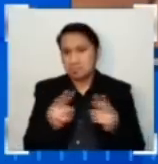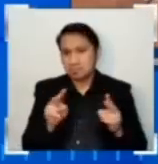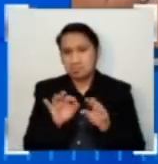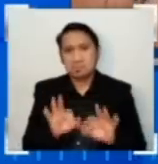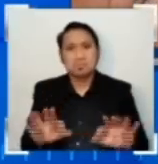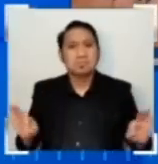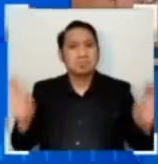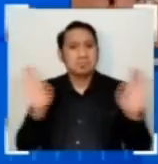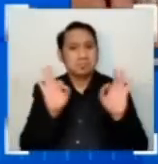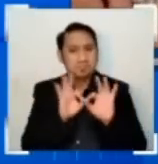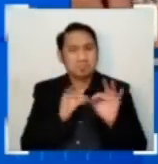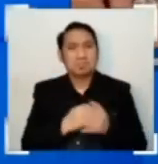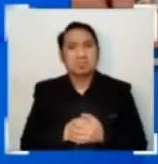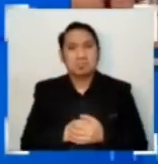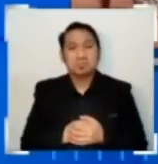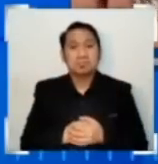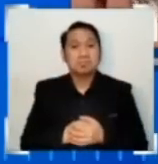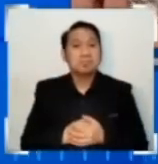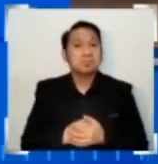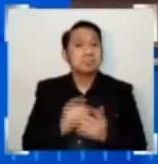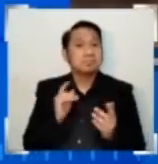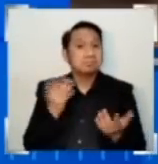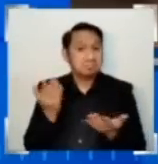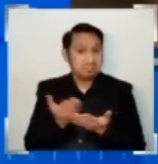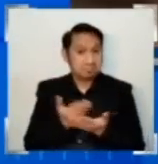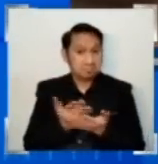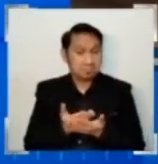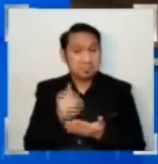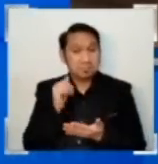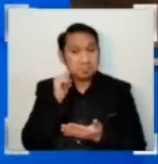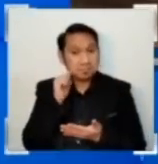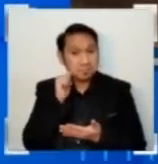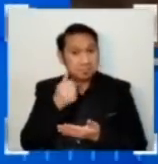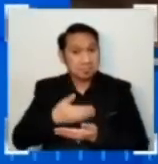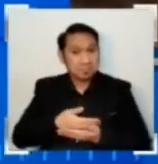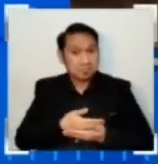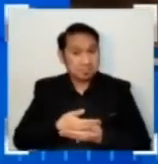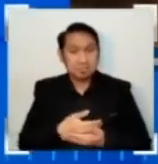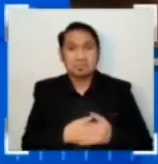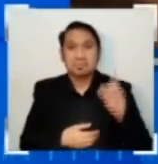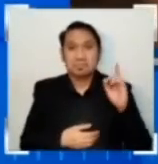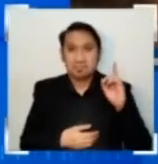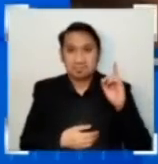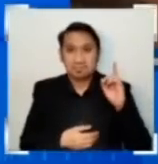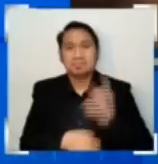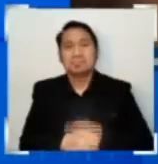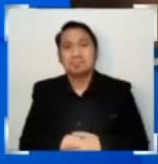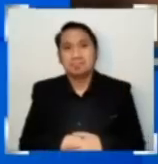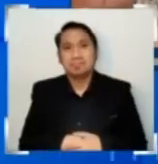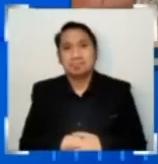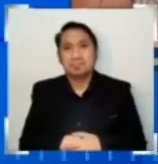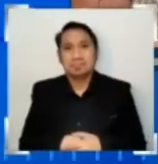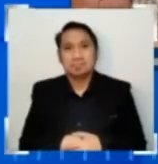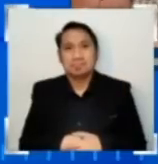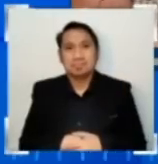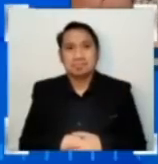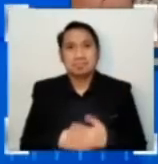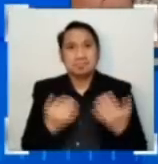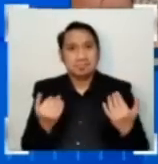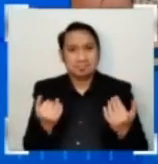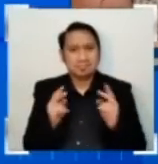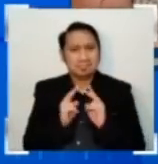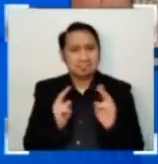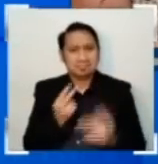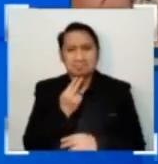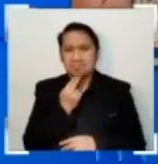Meet baby Miley's Lionel, ang new baby girl nina Celine Husaf at Nico Bolzico. Giggle mode ang netizen sa sobrang cute ng